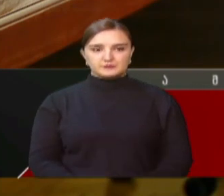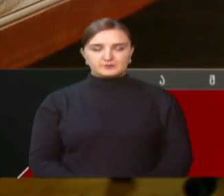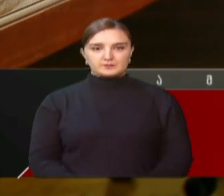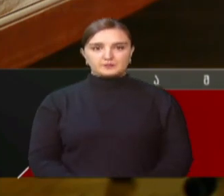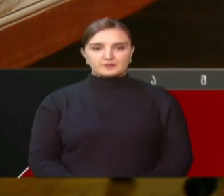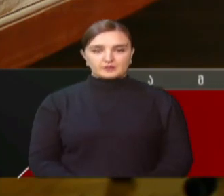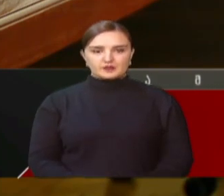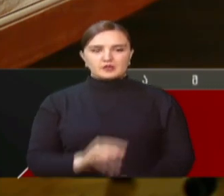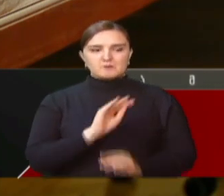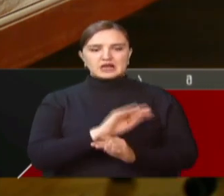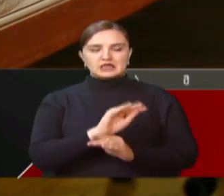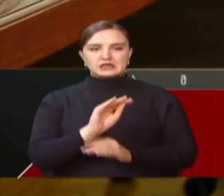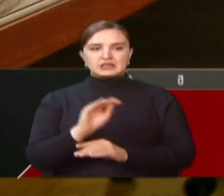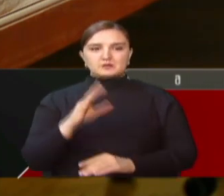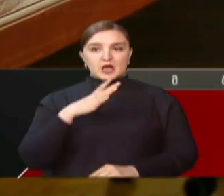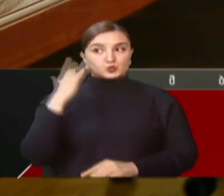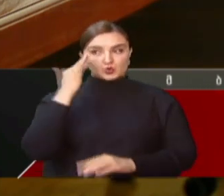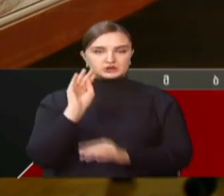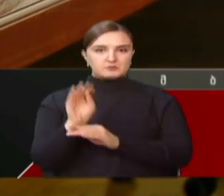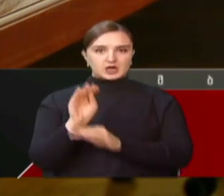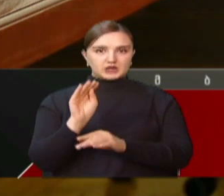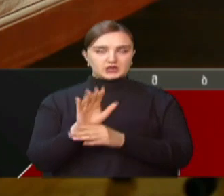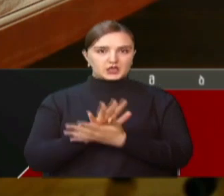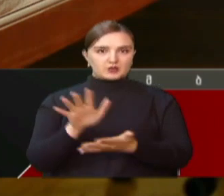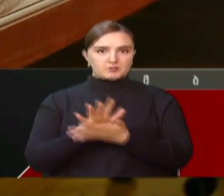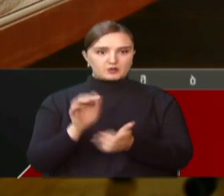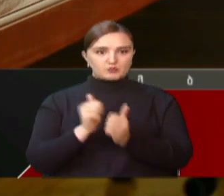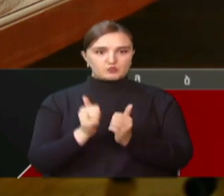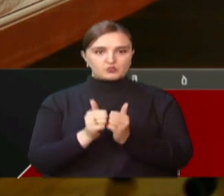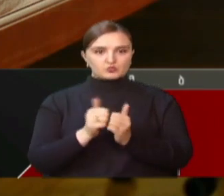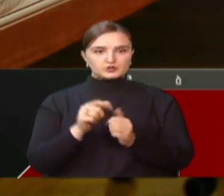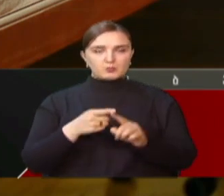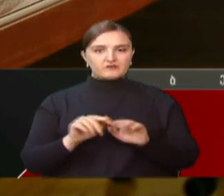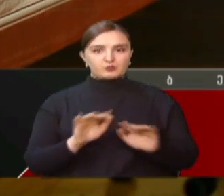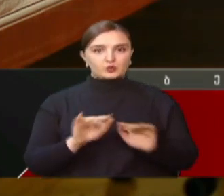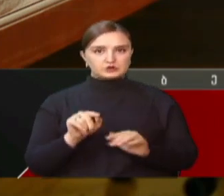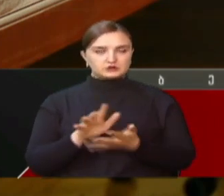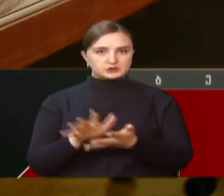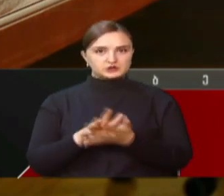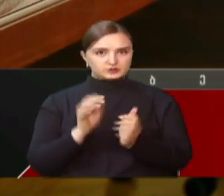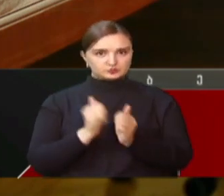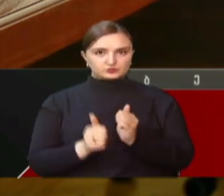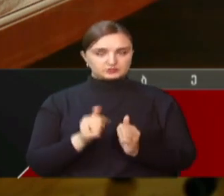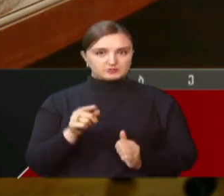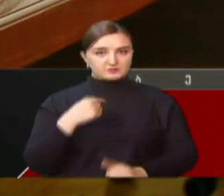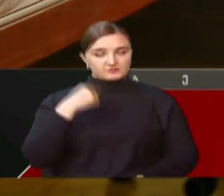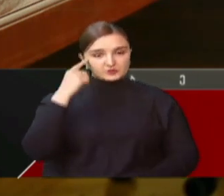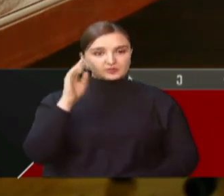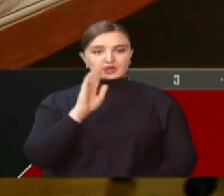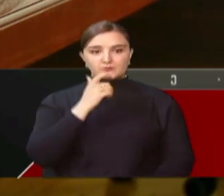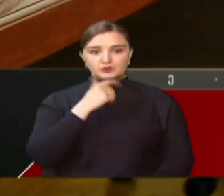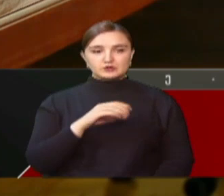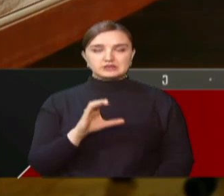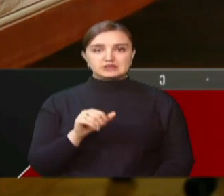არაობიექტურად მაკრიტიკებელი ქართული ოცნებისა და ზოგადად ამ პროცესისა. Მე ვფიქრობ, რომ ქალბატონ